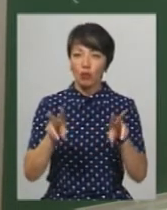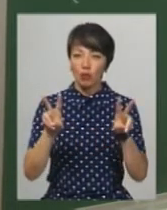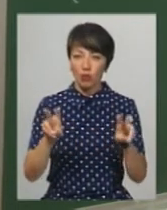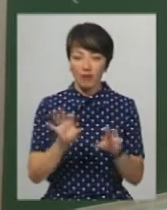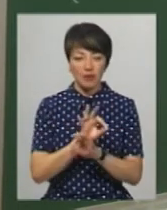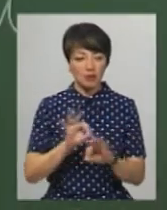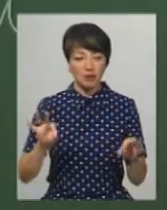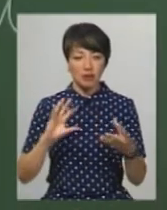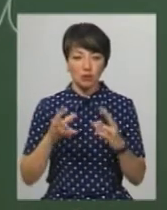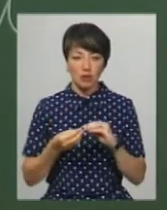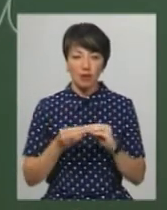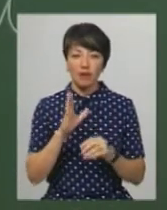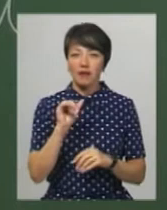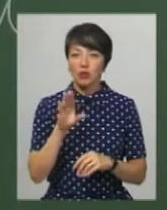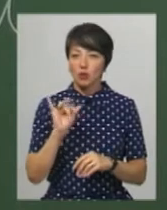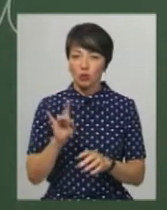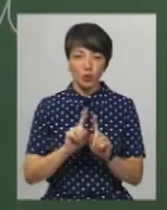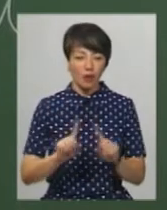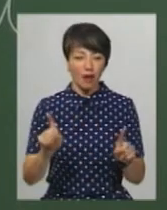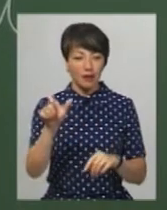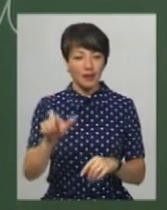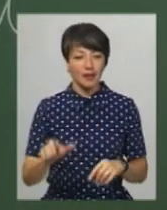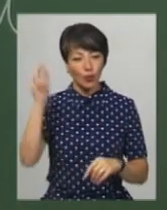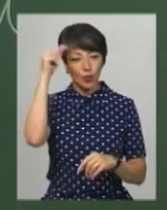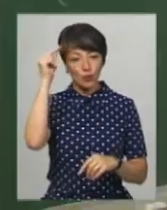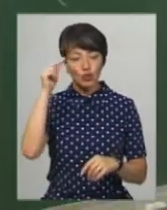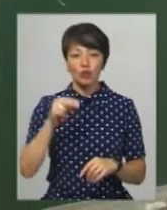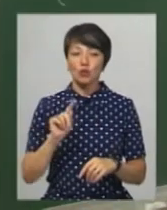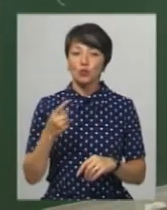відмінний результат. Віктор – це унікальний учень,